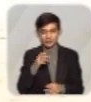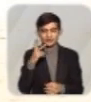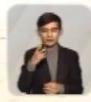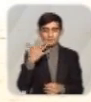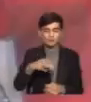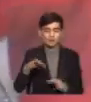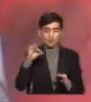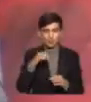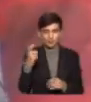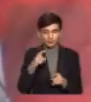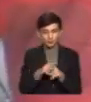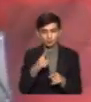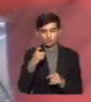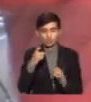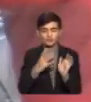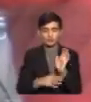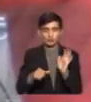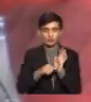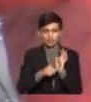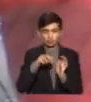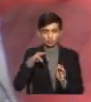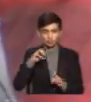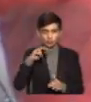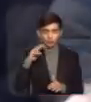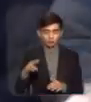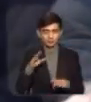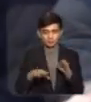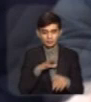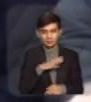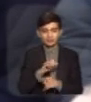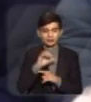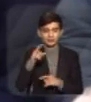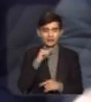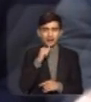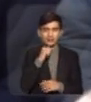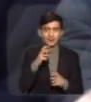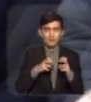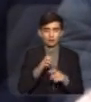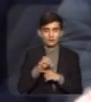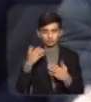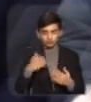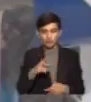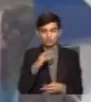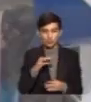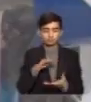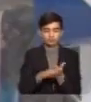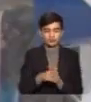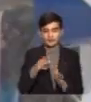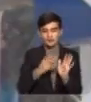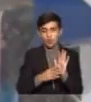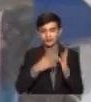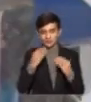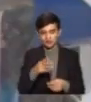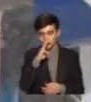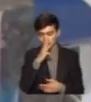жуық қожалық 126 мың тонна қызылшаны мергі қант зауытын өткізіпті. Келісімшарт бойынша зауыт диқандарға 90 күн ішінде ақшаларын